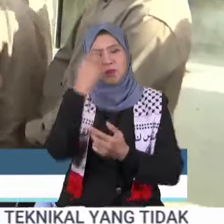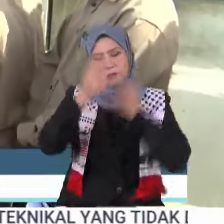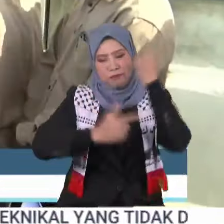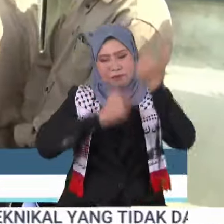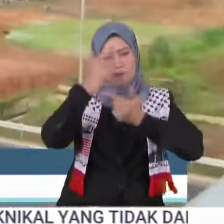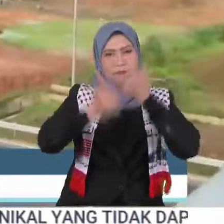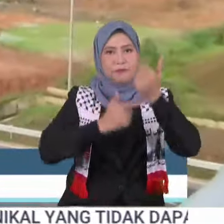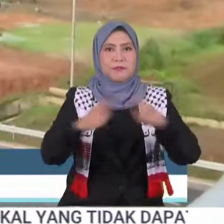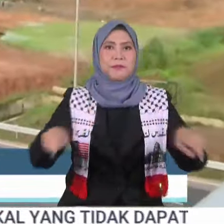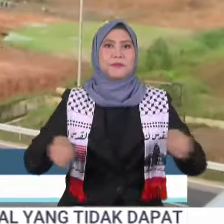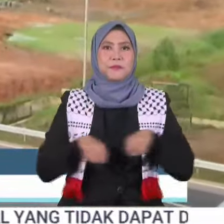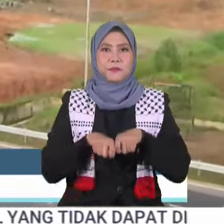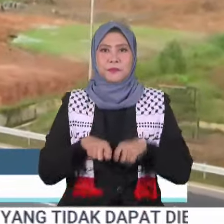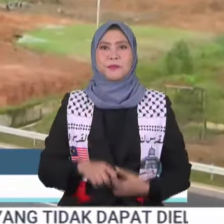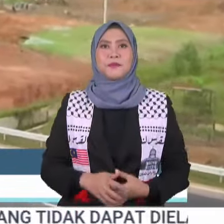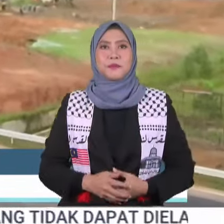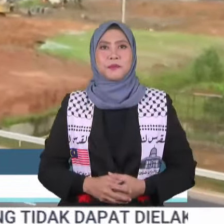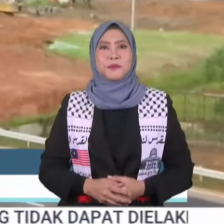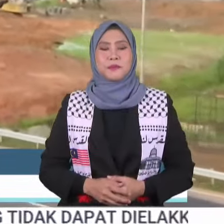pelancongan.